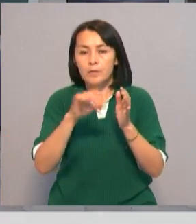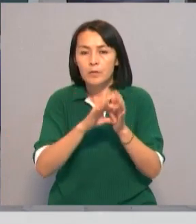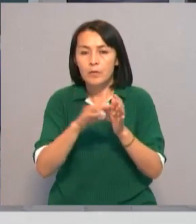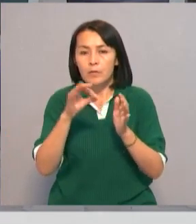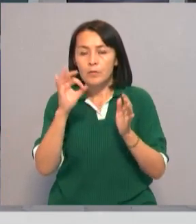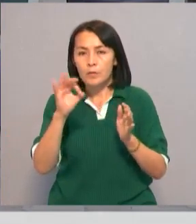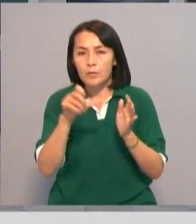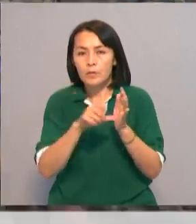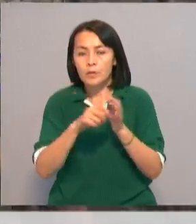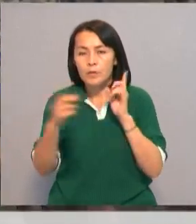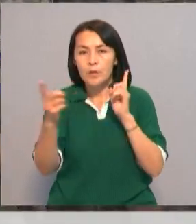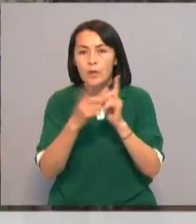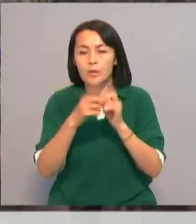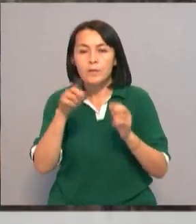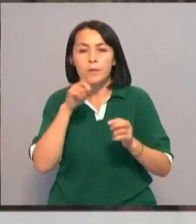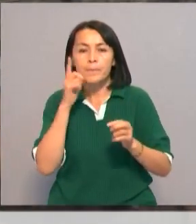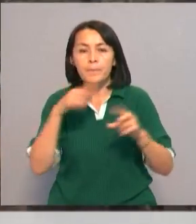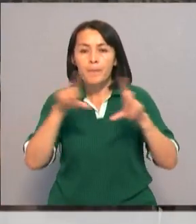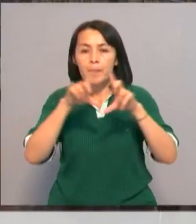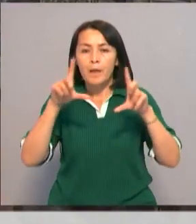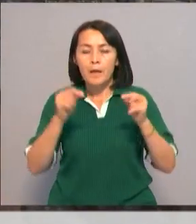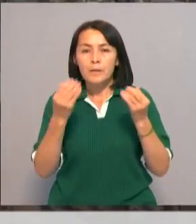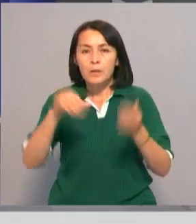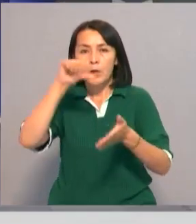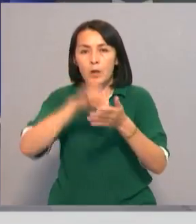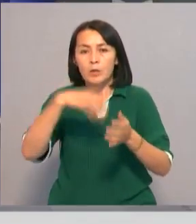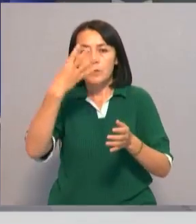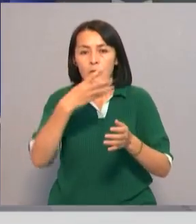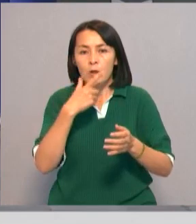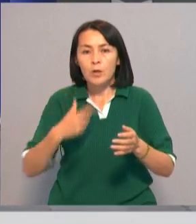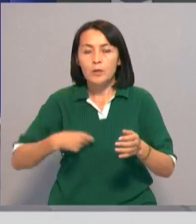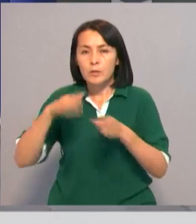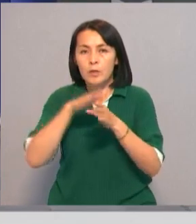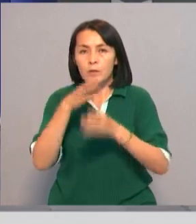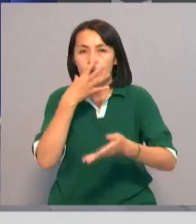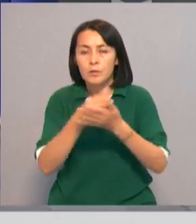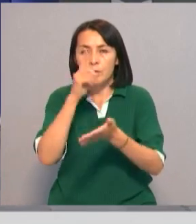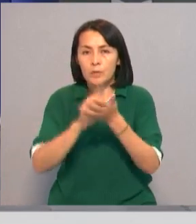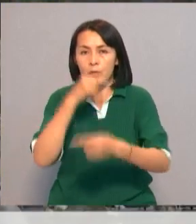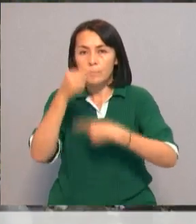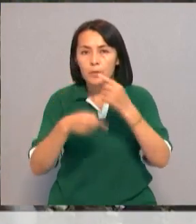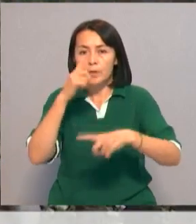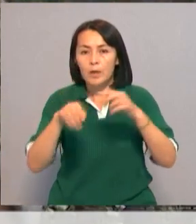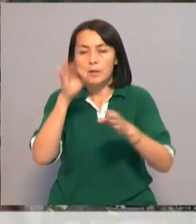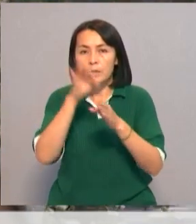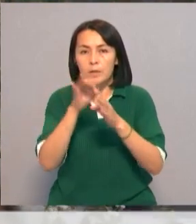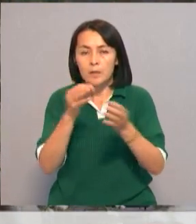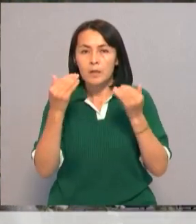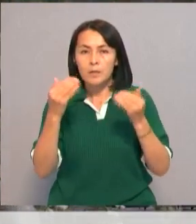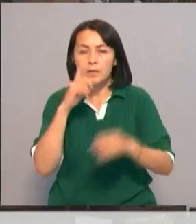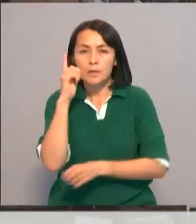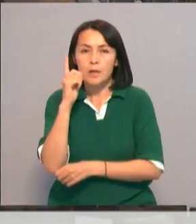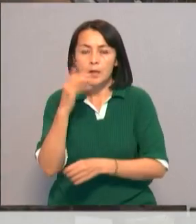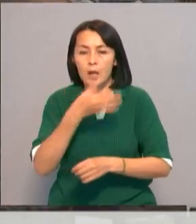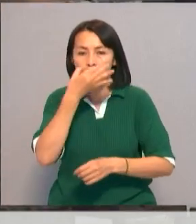6506. Во встрече, организованной молодежным ресурсным центром, приняли участие 40 солдат, выполняющих свой долг перед Родиной. Цель – на минутку освежить солдат